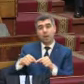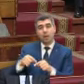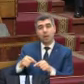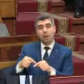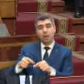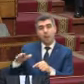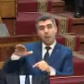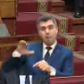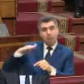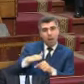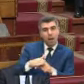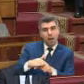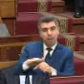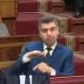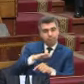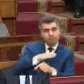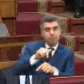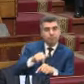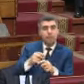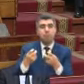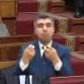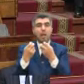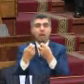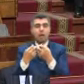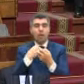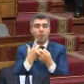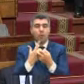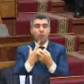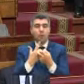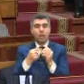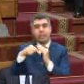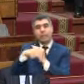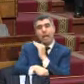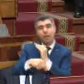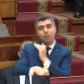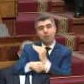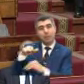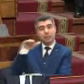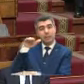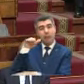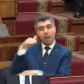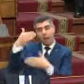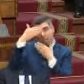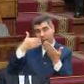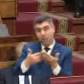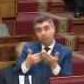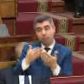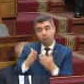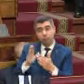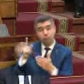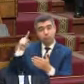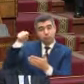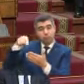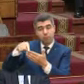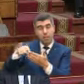هاد الوكالات. ونعطي مثال، مثلا المنطقة ديال سيدي يفني خاص هاد الناس هادو يمشيو حتى لتيزنيت ولا يمشيو حتى